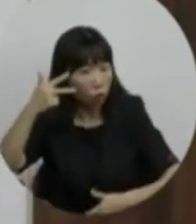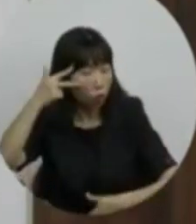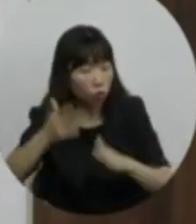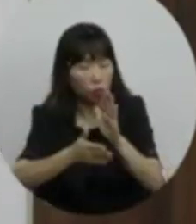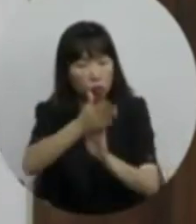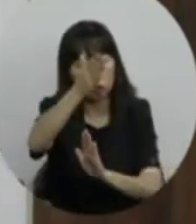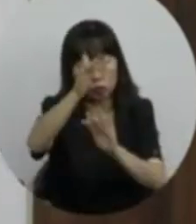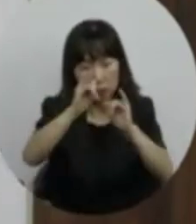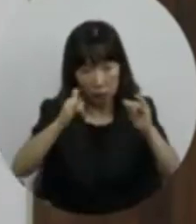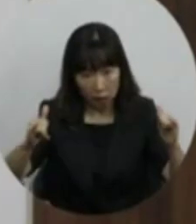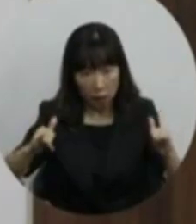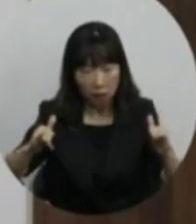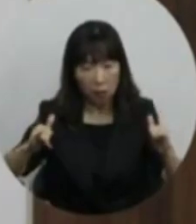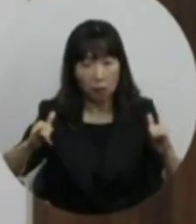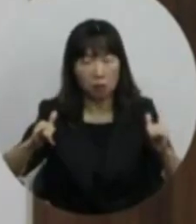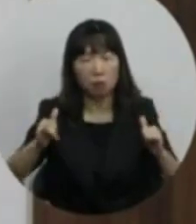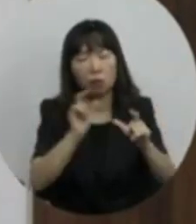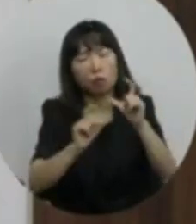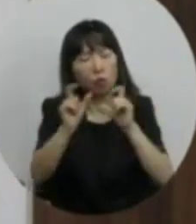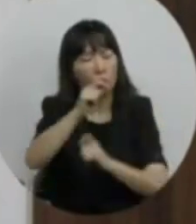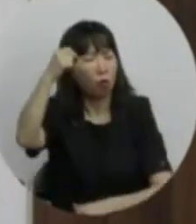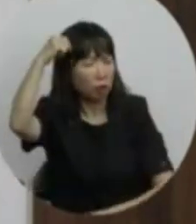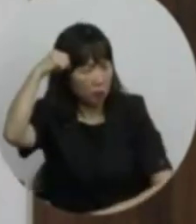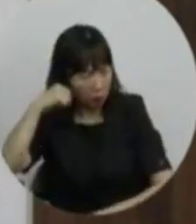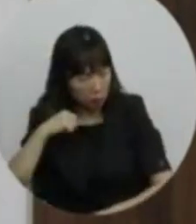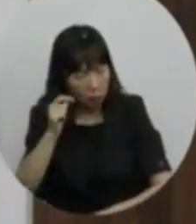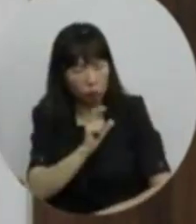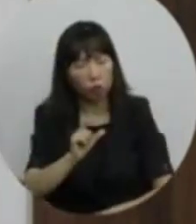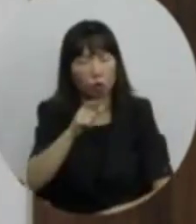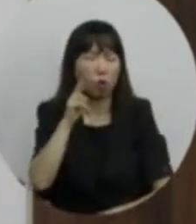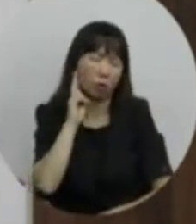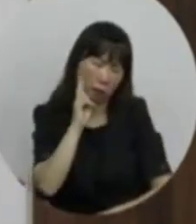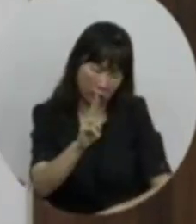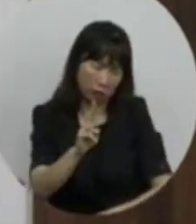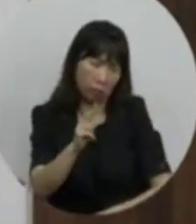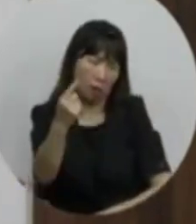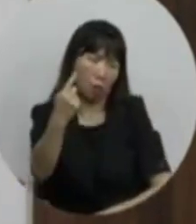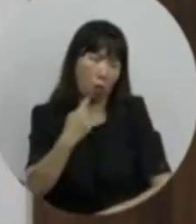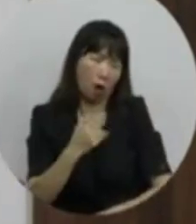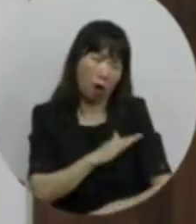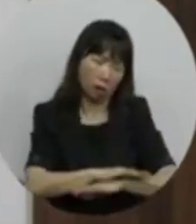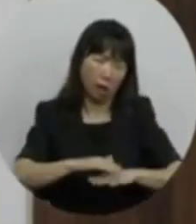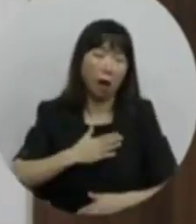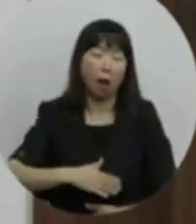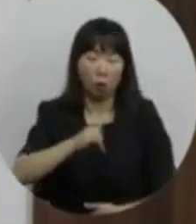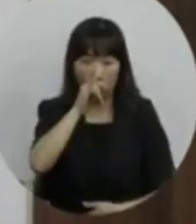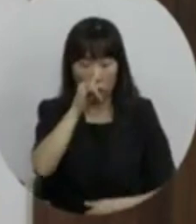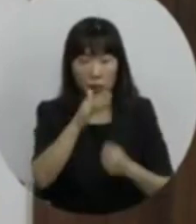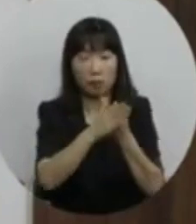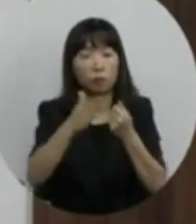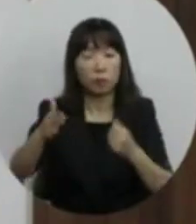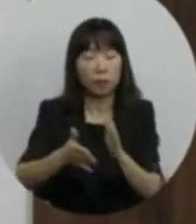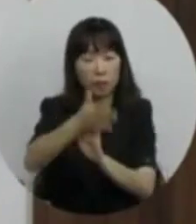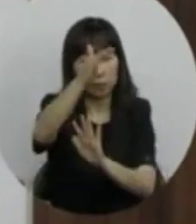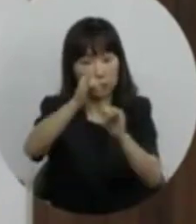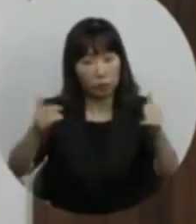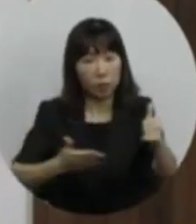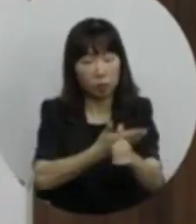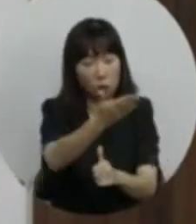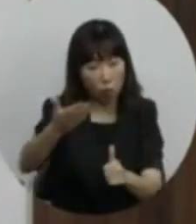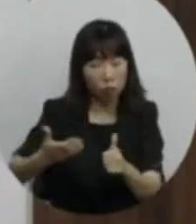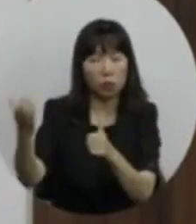여주시의 체감 경계는 더욱 심각한 수준이라는 점을 잘 알고 있기에 시민 여러분들이